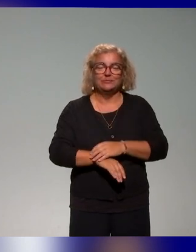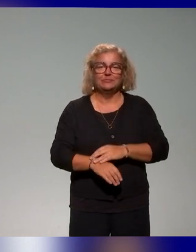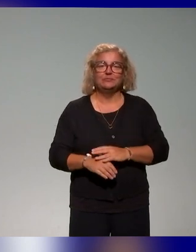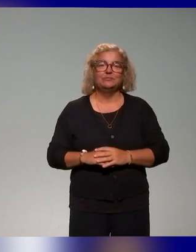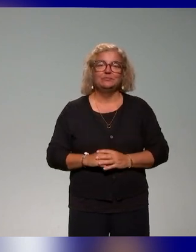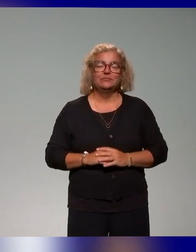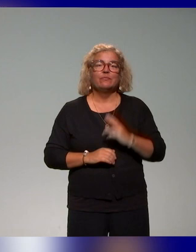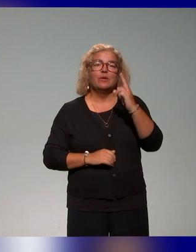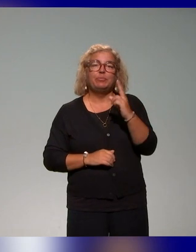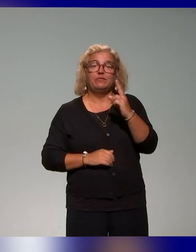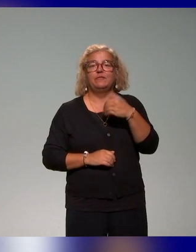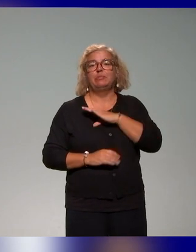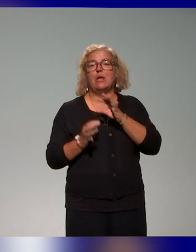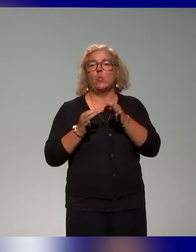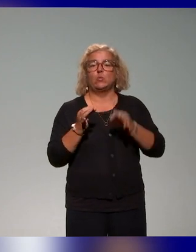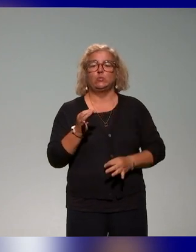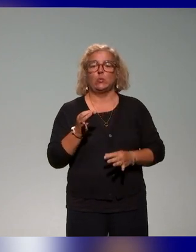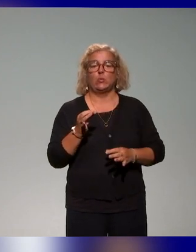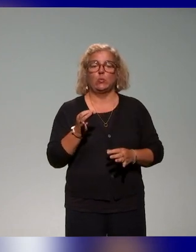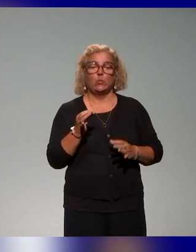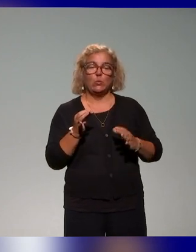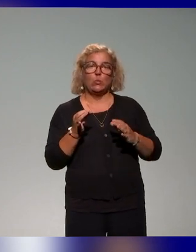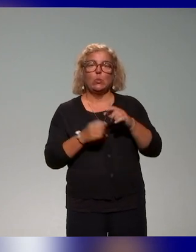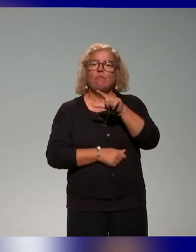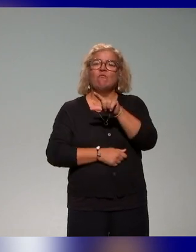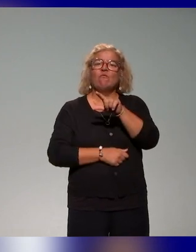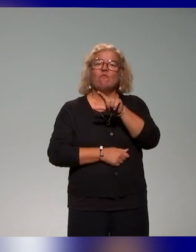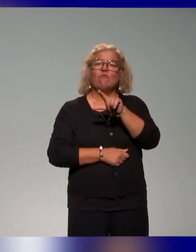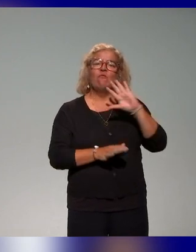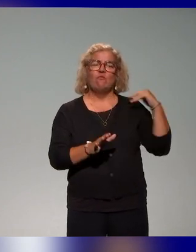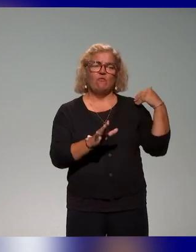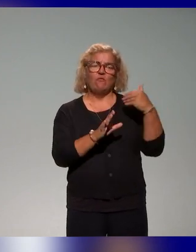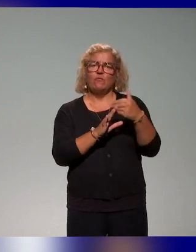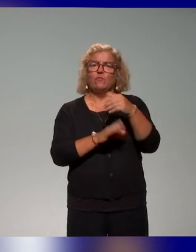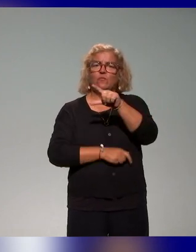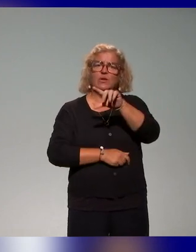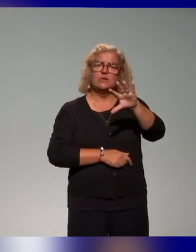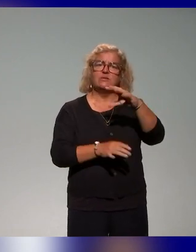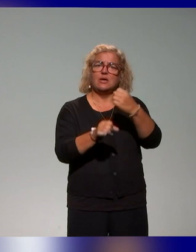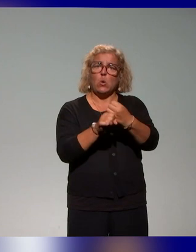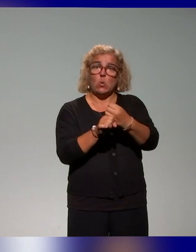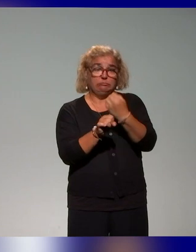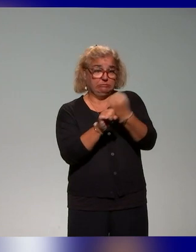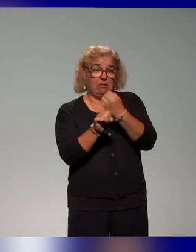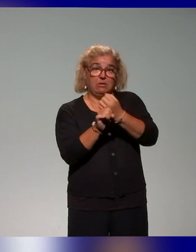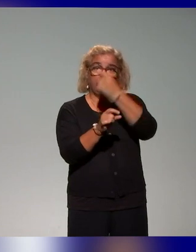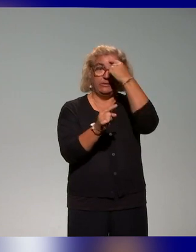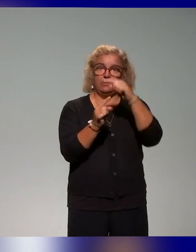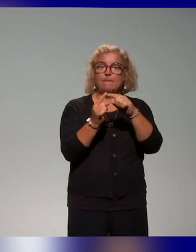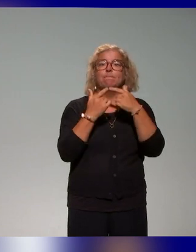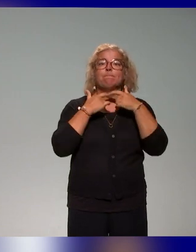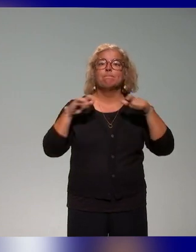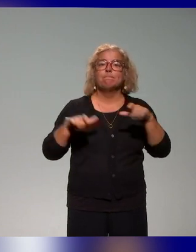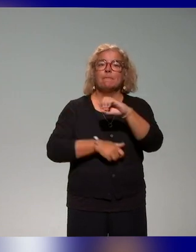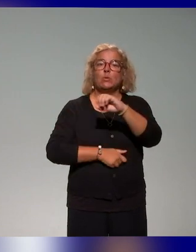Donc, je vais commencer par la conclusion. Ça fait 25 ans que je travaille dans l'accessibilité numérique, ou un peu moins,